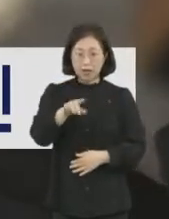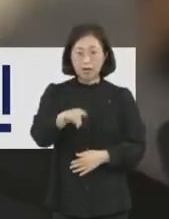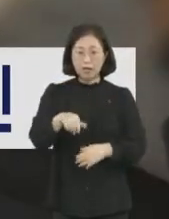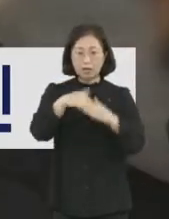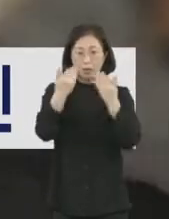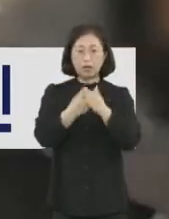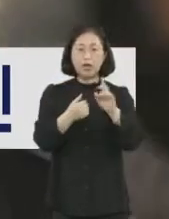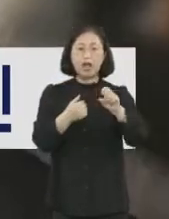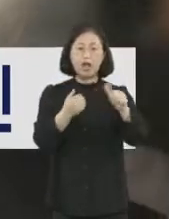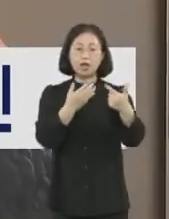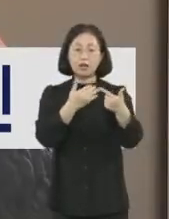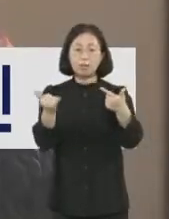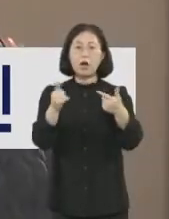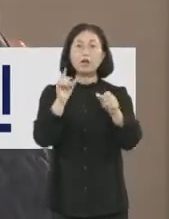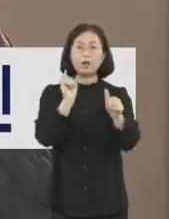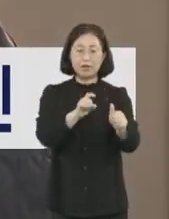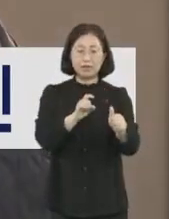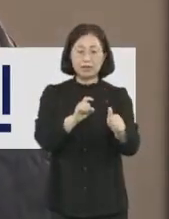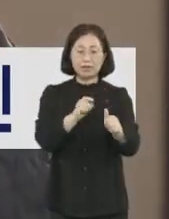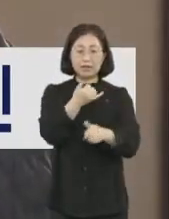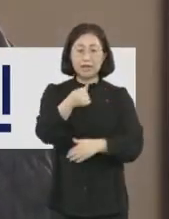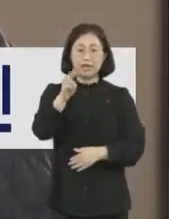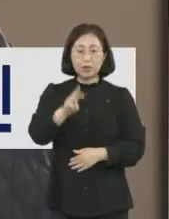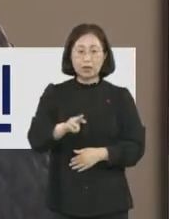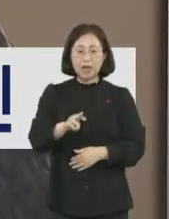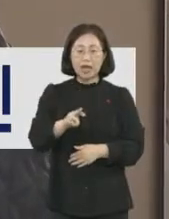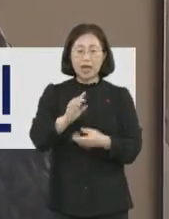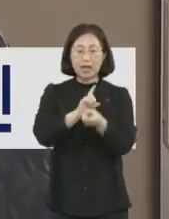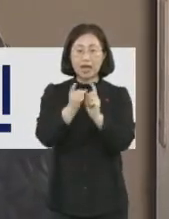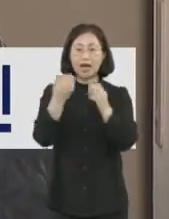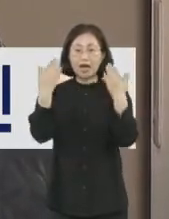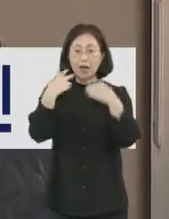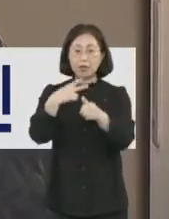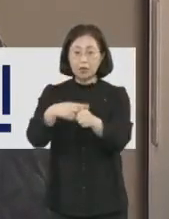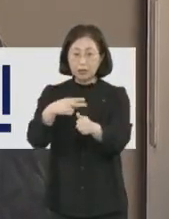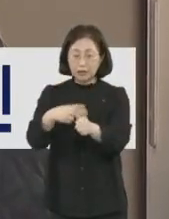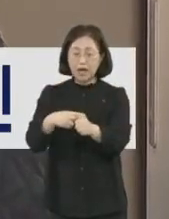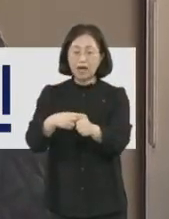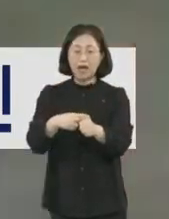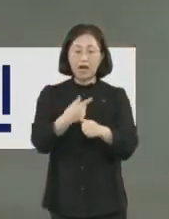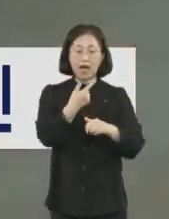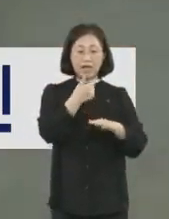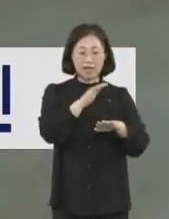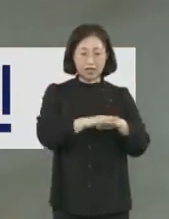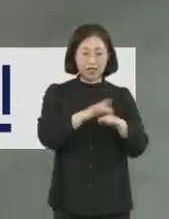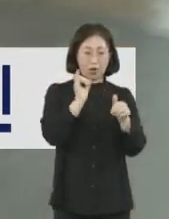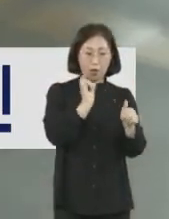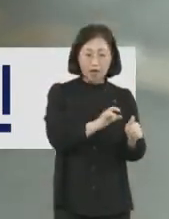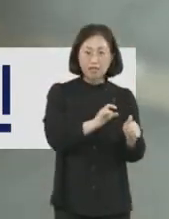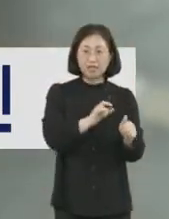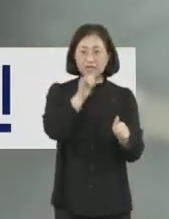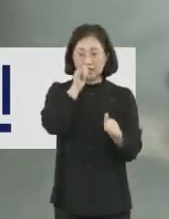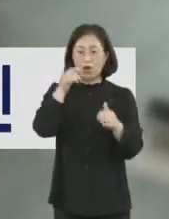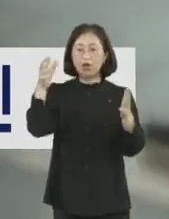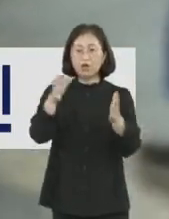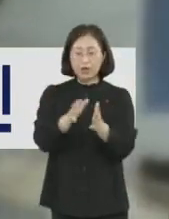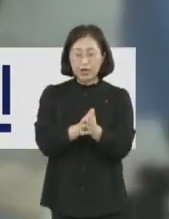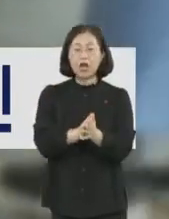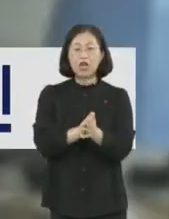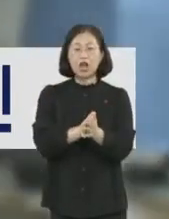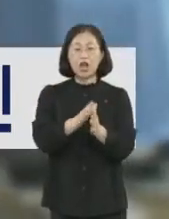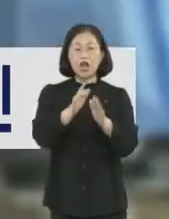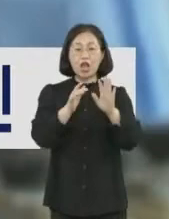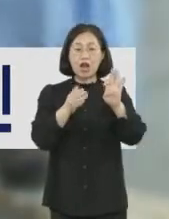16명의 혁진 자가 발생했는데 세종의 1 대안학교 교사 2명이 대전에서 확진 판정을 받는 등 누적 확진